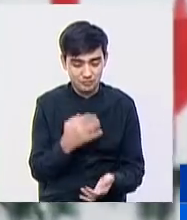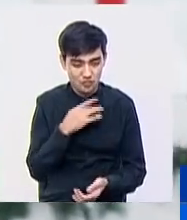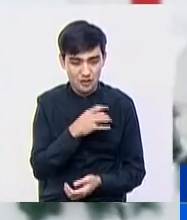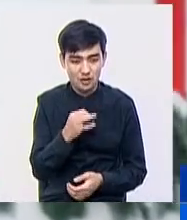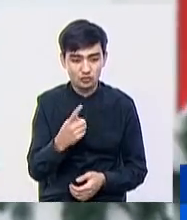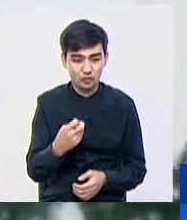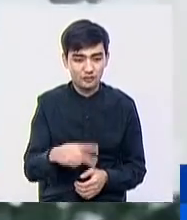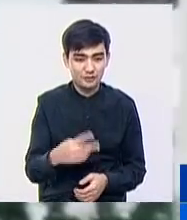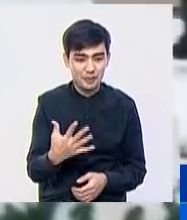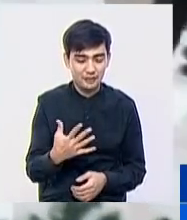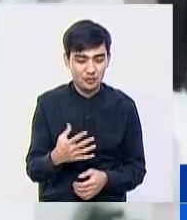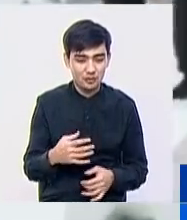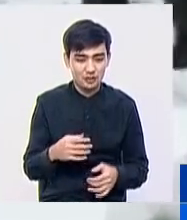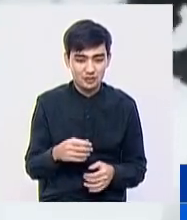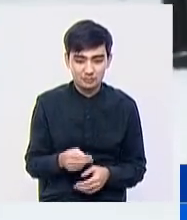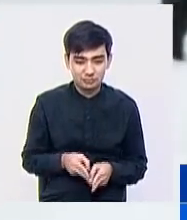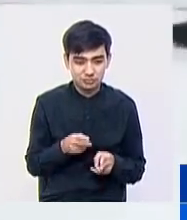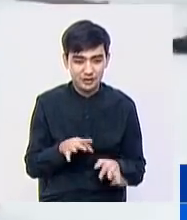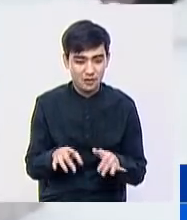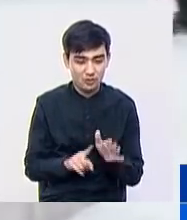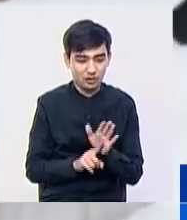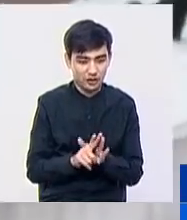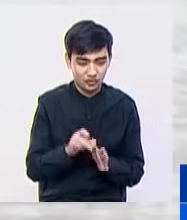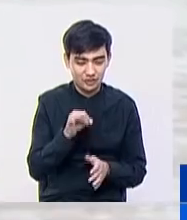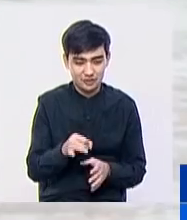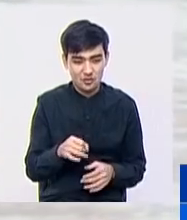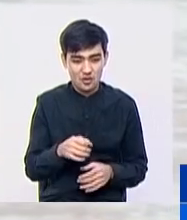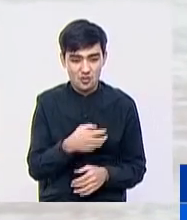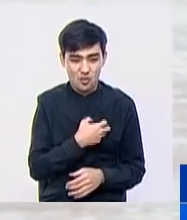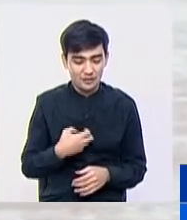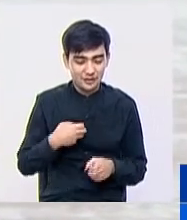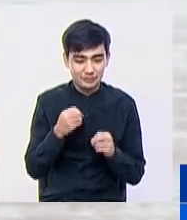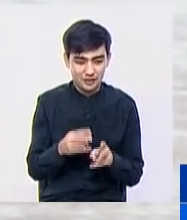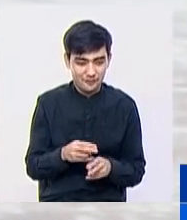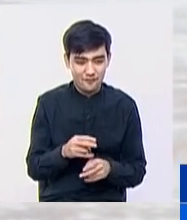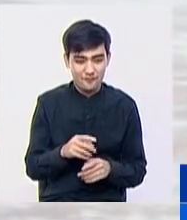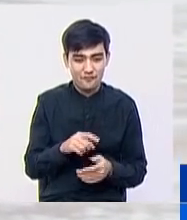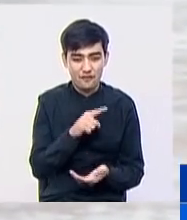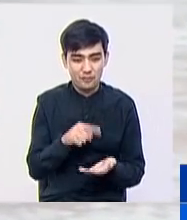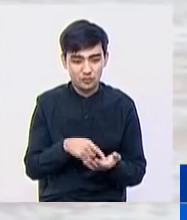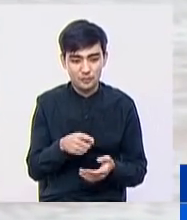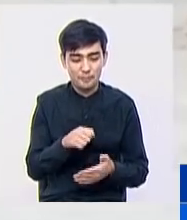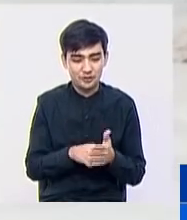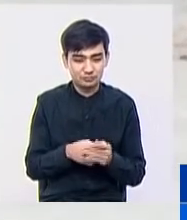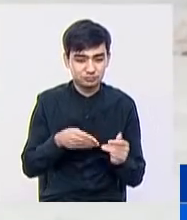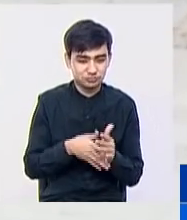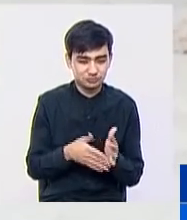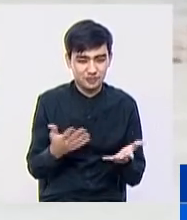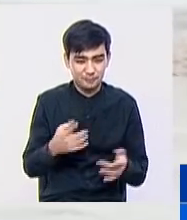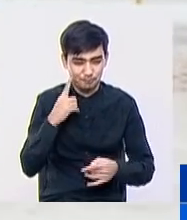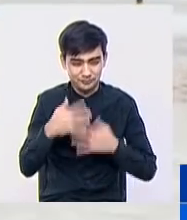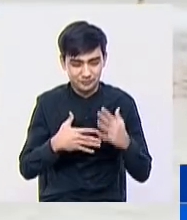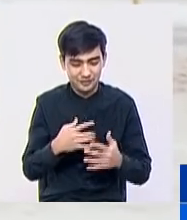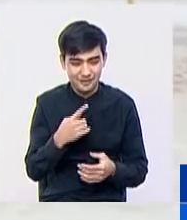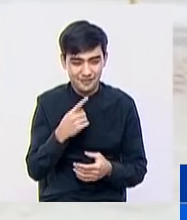125 уголовных дел. Касым-Жомарт Токаев поручил создать правительственную комиссию по вопросам ликвидации последствий, причиненных в результате беспорядков